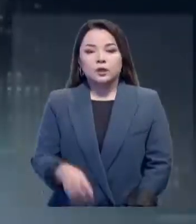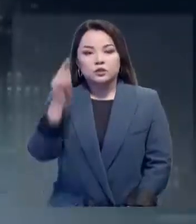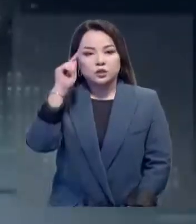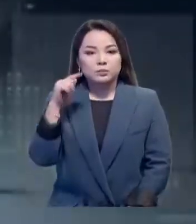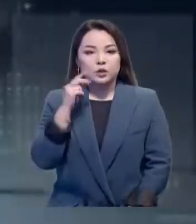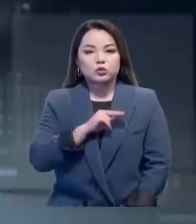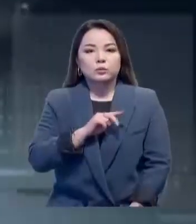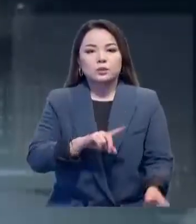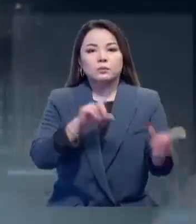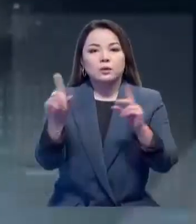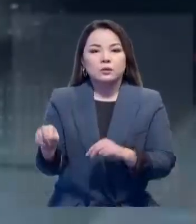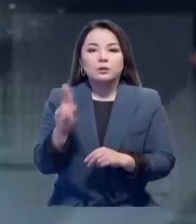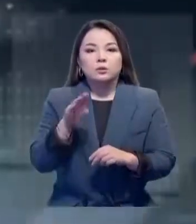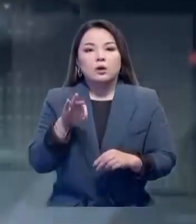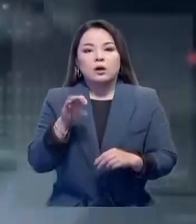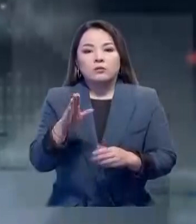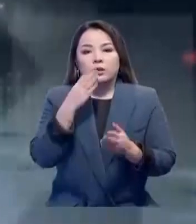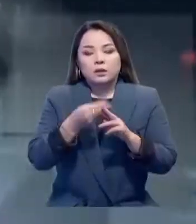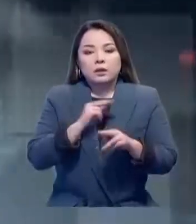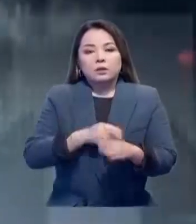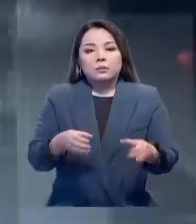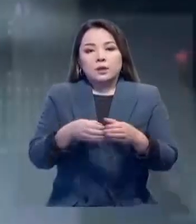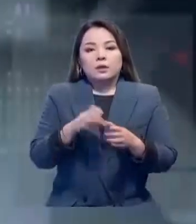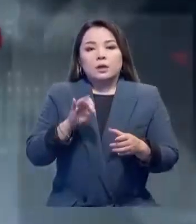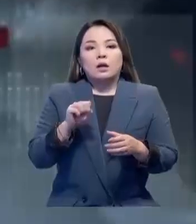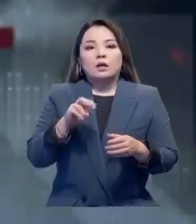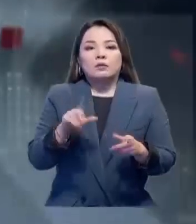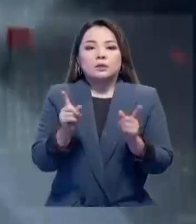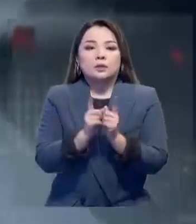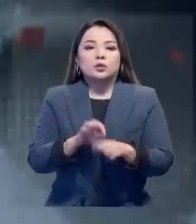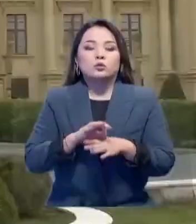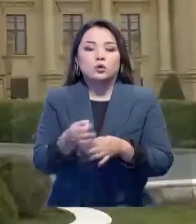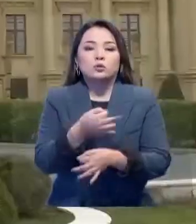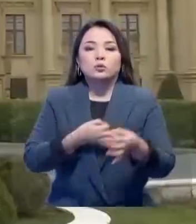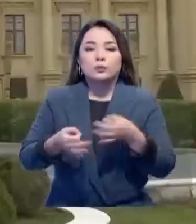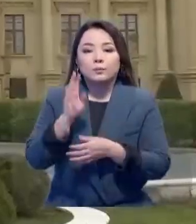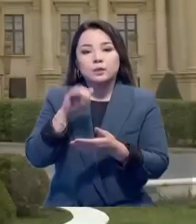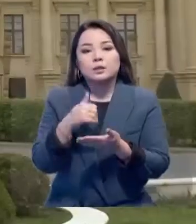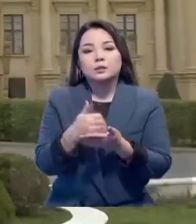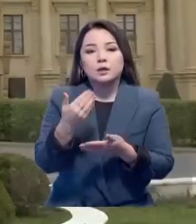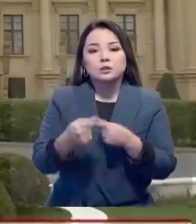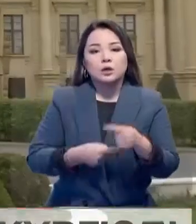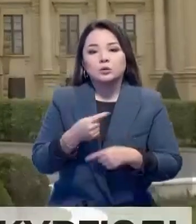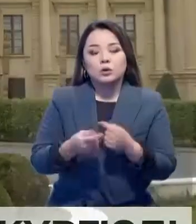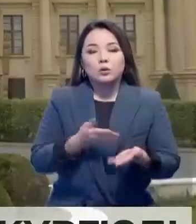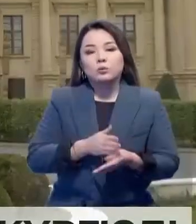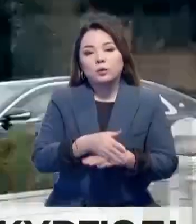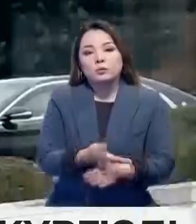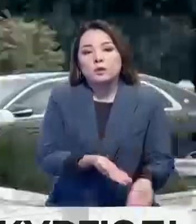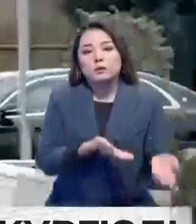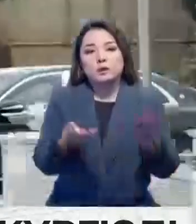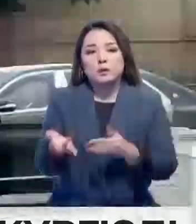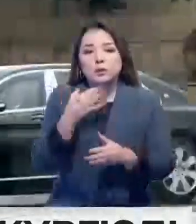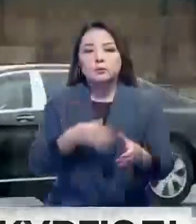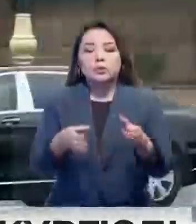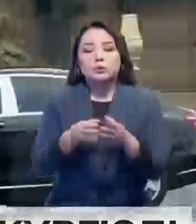Әзірбайжанға жұмыс сапармен барған Қасым Жомарт Тоқаев әріптесі Ильхам Әлиевпен келіссөз жүргізді. Мемлекет басшысы дәстүрлі қонақжайлығы мен